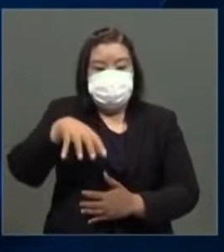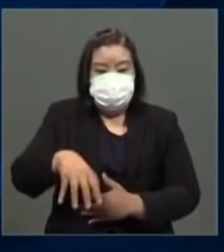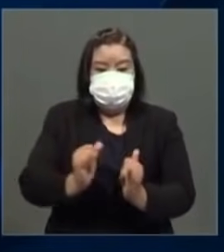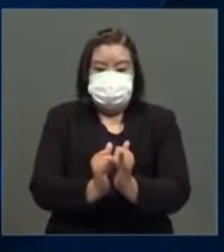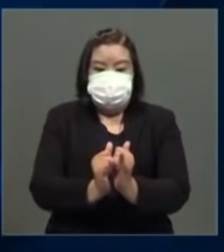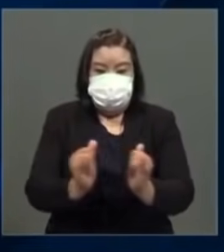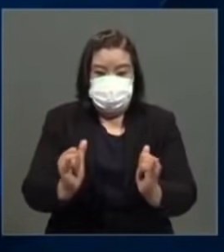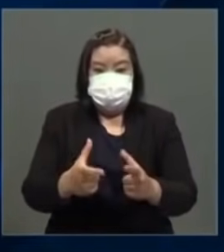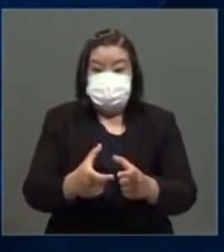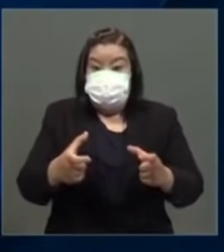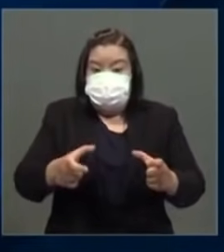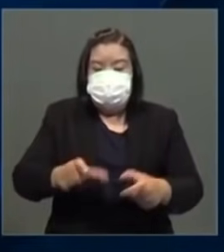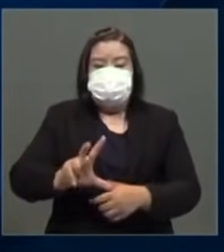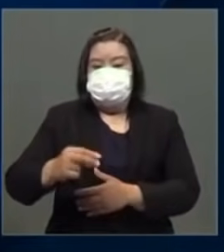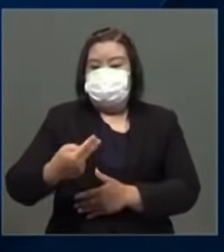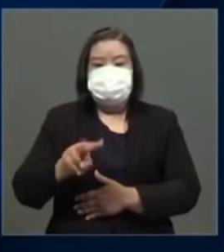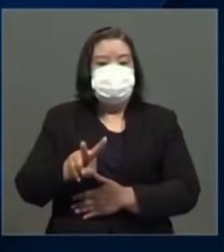เนี่ย